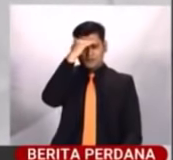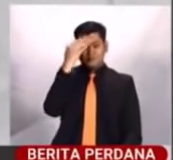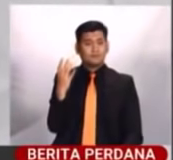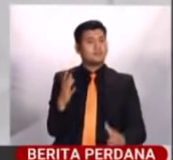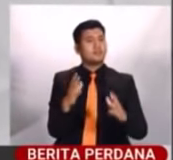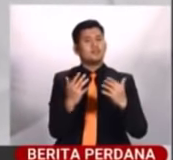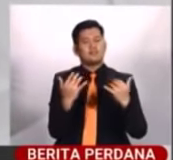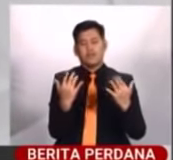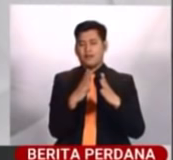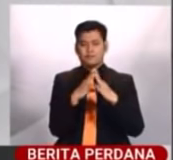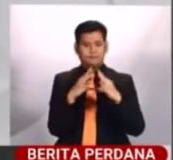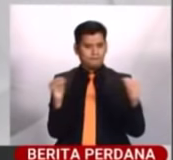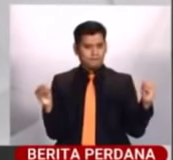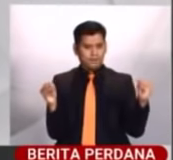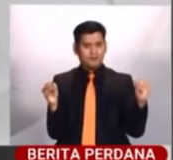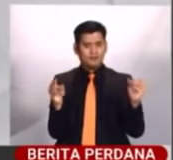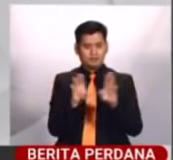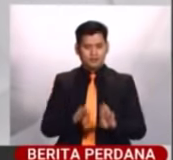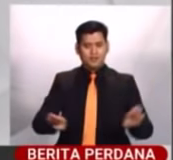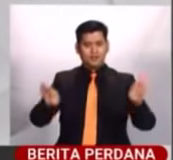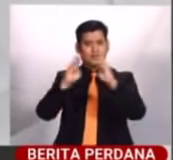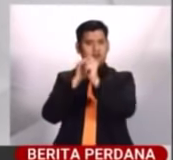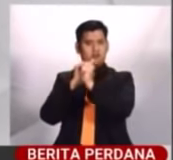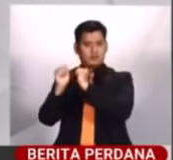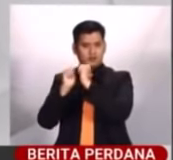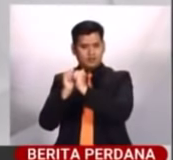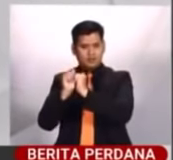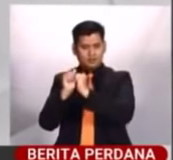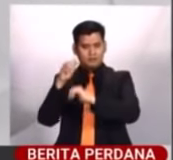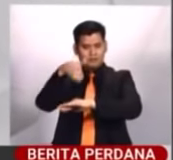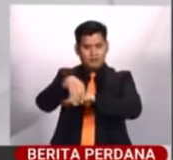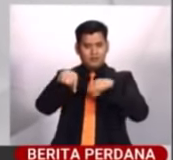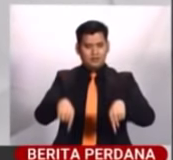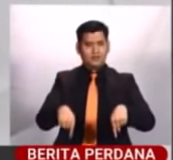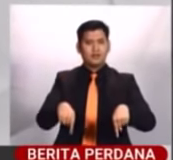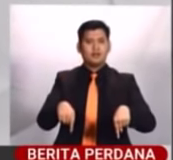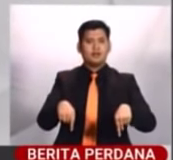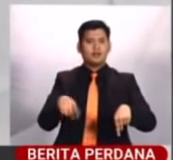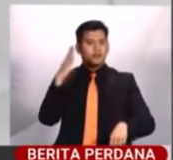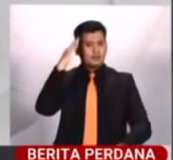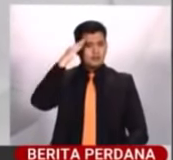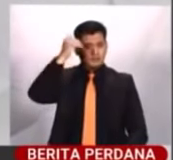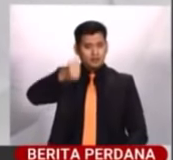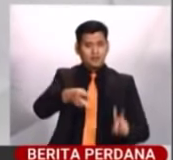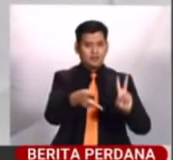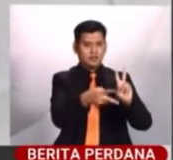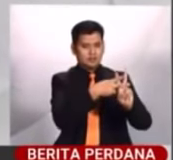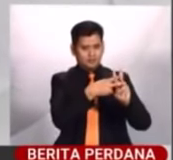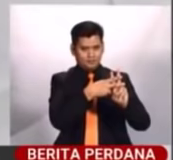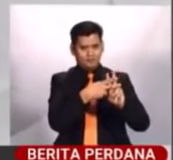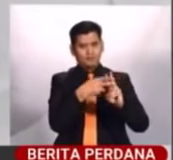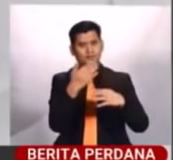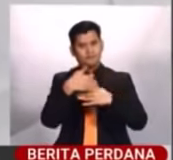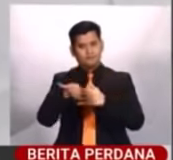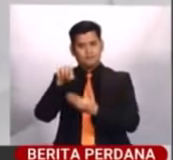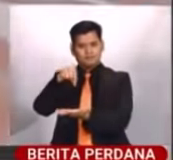Sekian perkembangan sukan untuk malam ini. Assalamualaikum dan hashtag menyusul selepas ini.